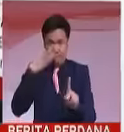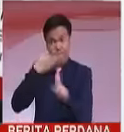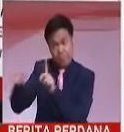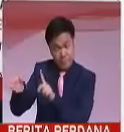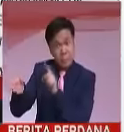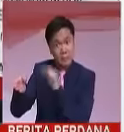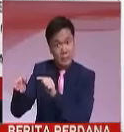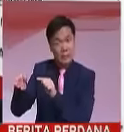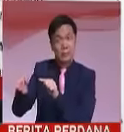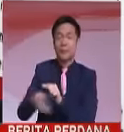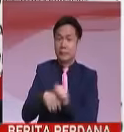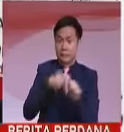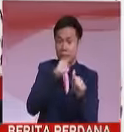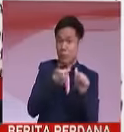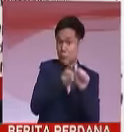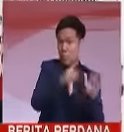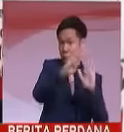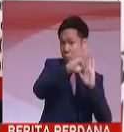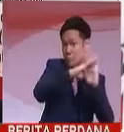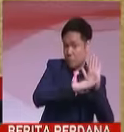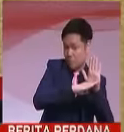harga dan anti pencatutan